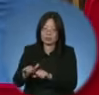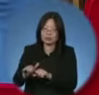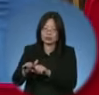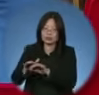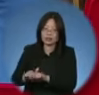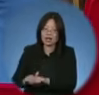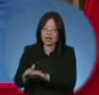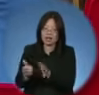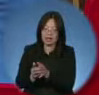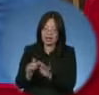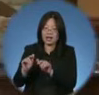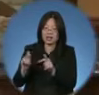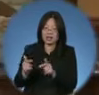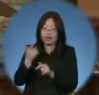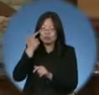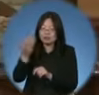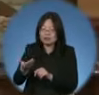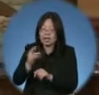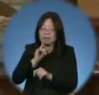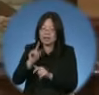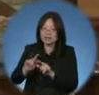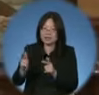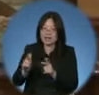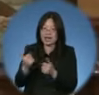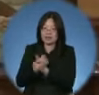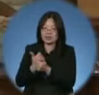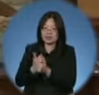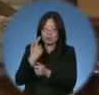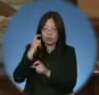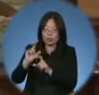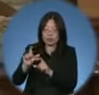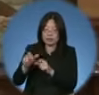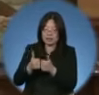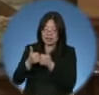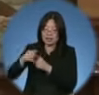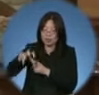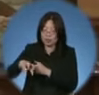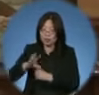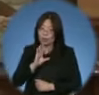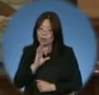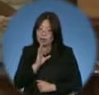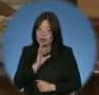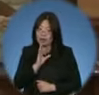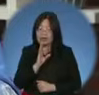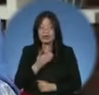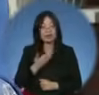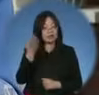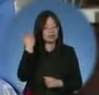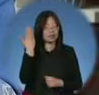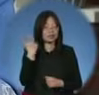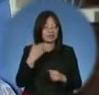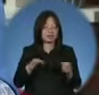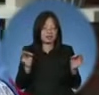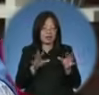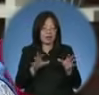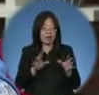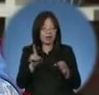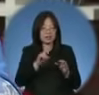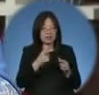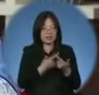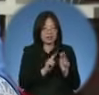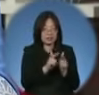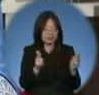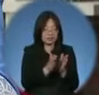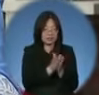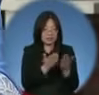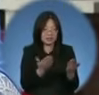아니라 이 아저씨 고민 상담소. 예. 이것도 또 하시잖아요. 아니 전에 잠깐 네. 어떤 잡지에